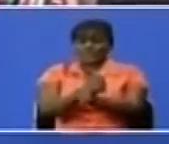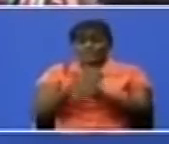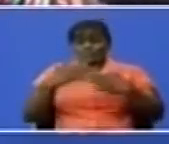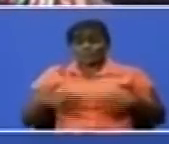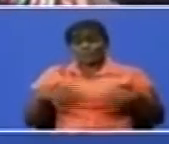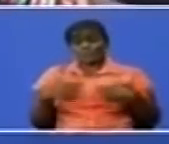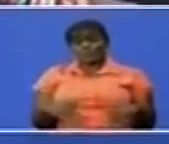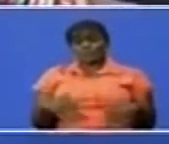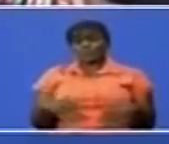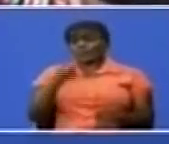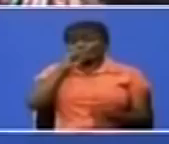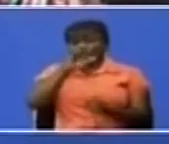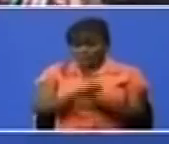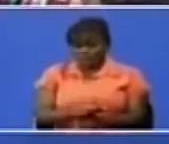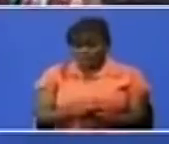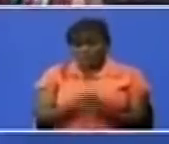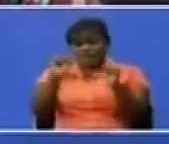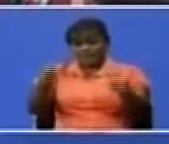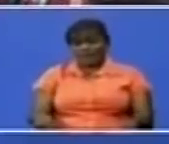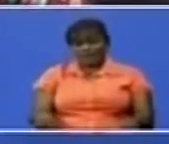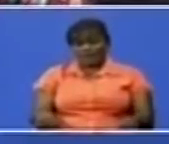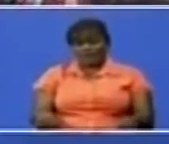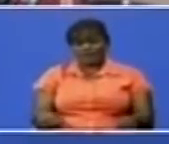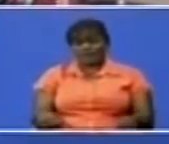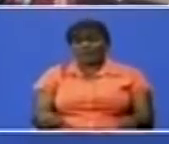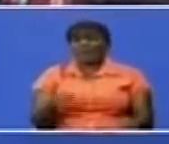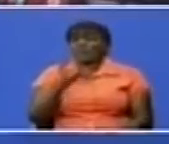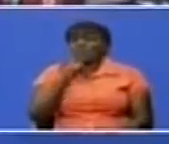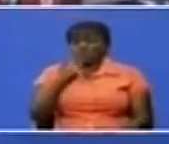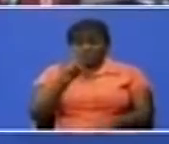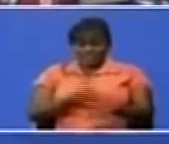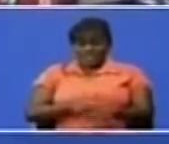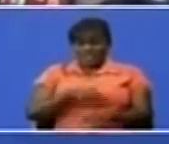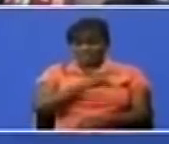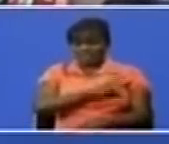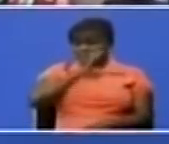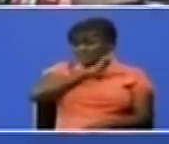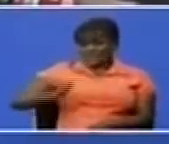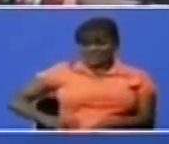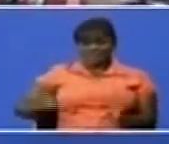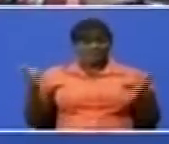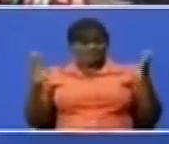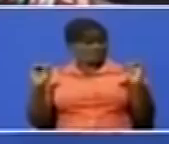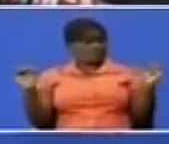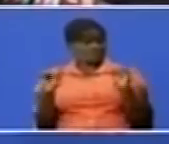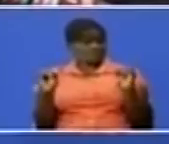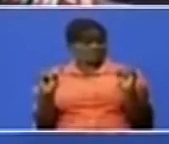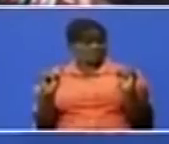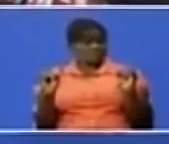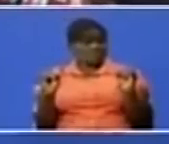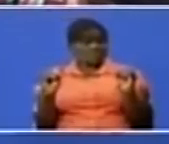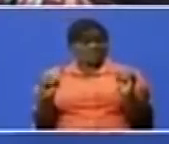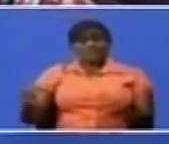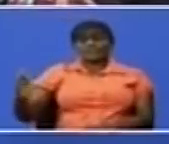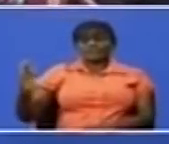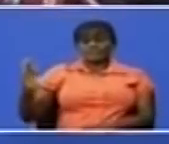county, and that promise we can give you. Sio tu wakati wa Christmas, tusidanganyike. Tayari ule